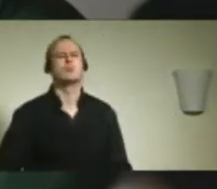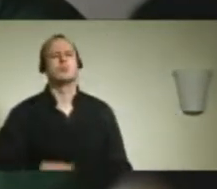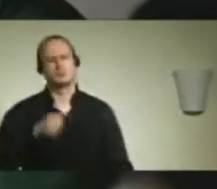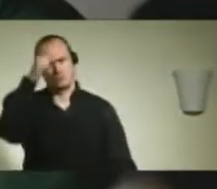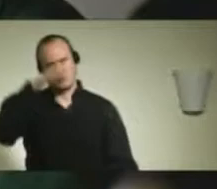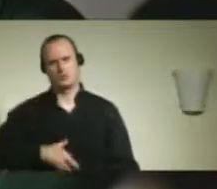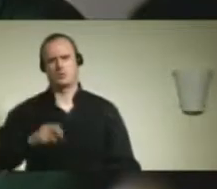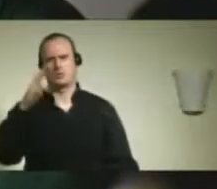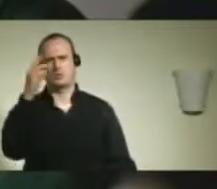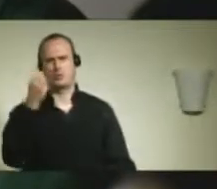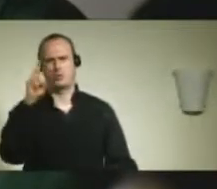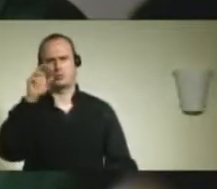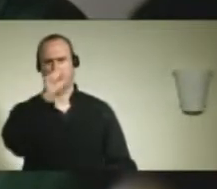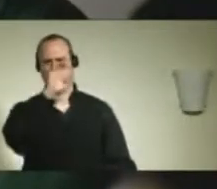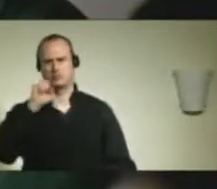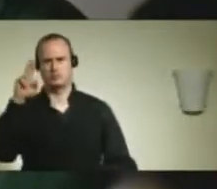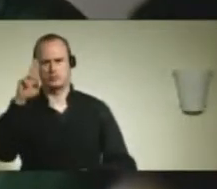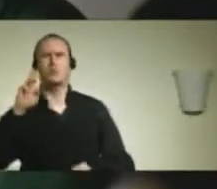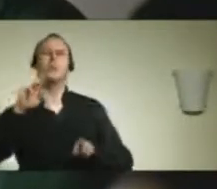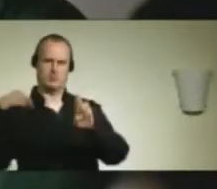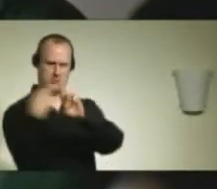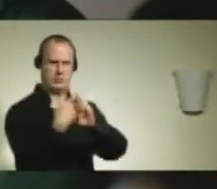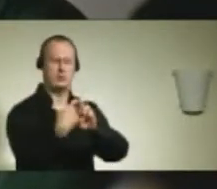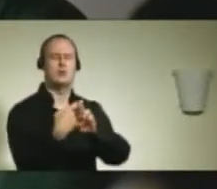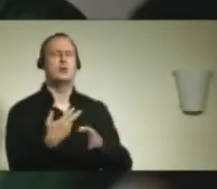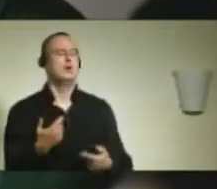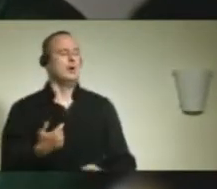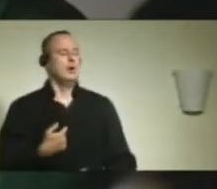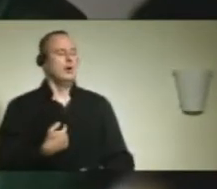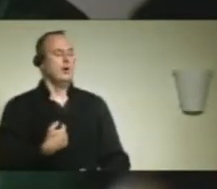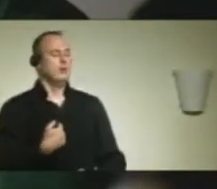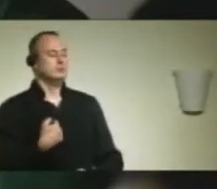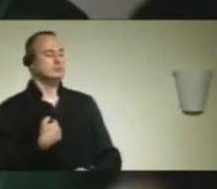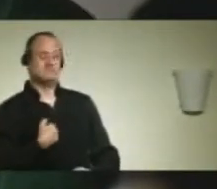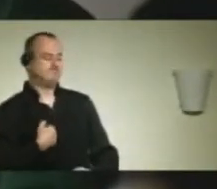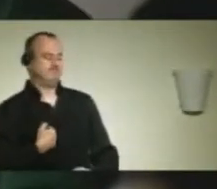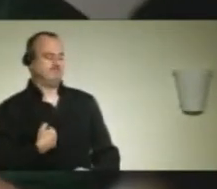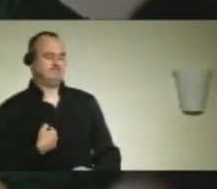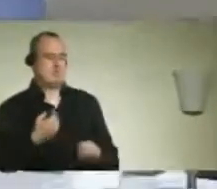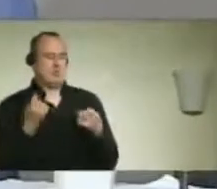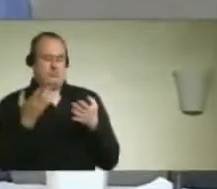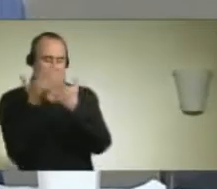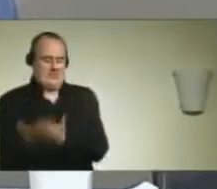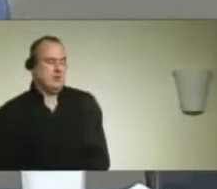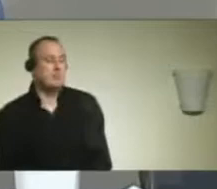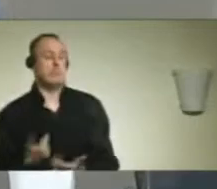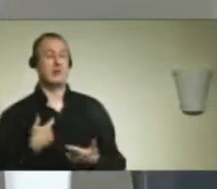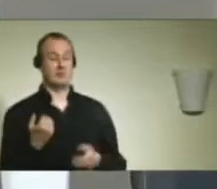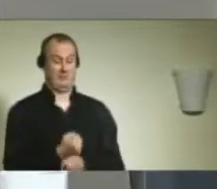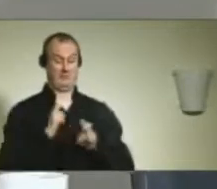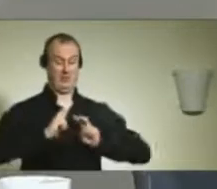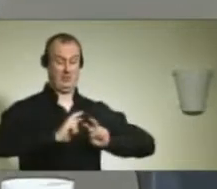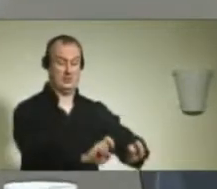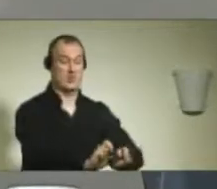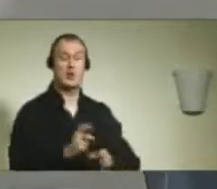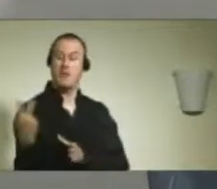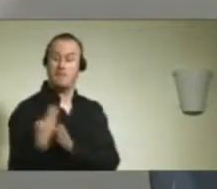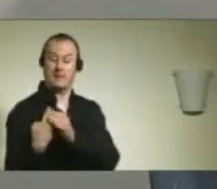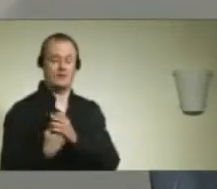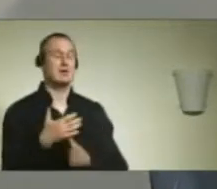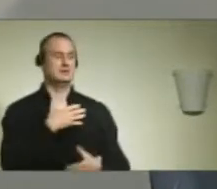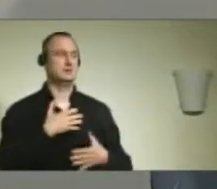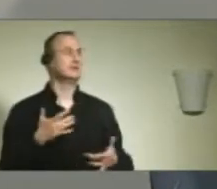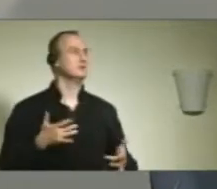prêteurs usuriers? Pas à ma connaissance encore, mais comme je l'ai dit, on mène nos travaux de recherche. Nous avons hâte de collaborer avec nos partenaires et